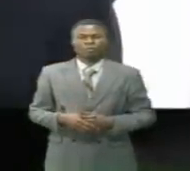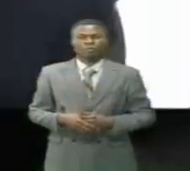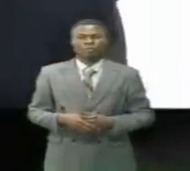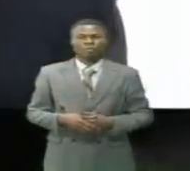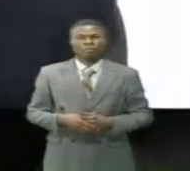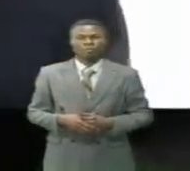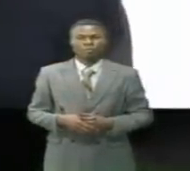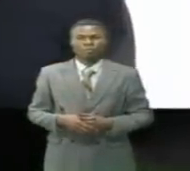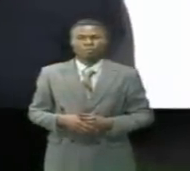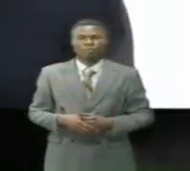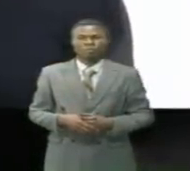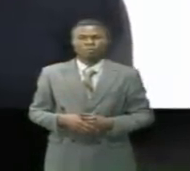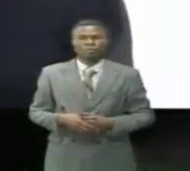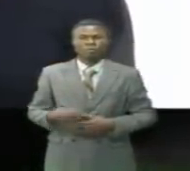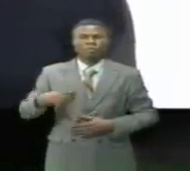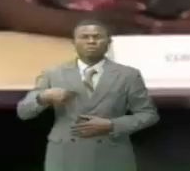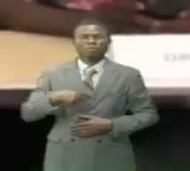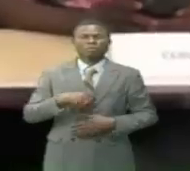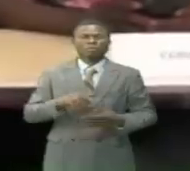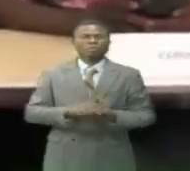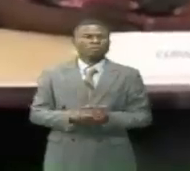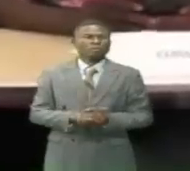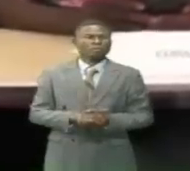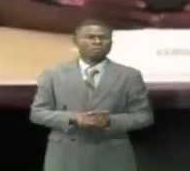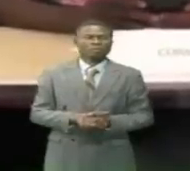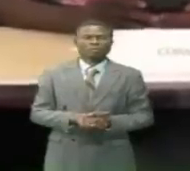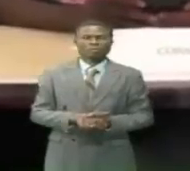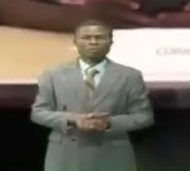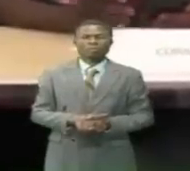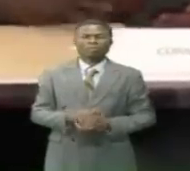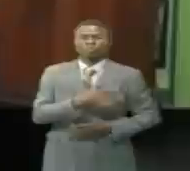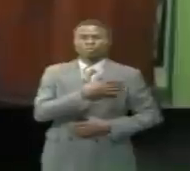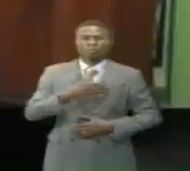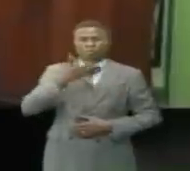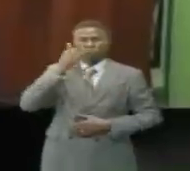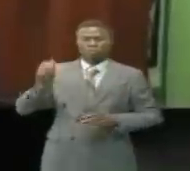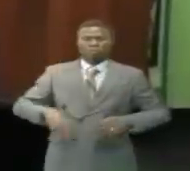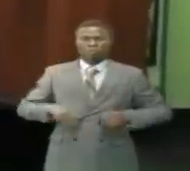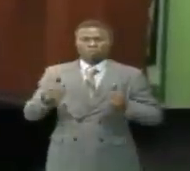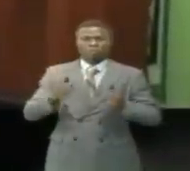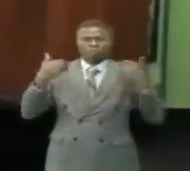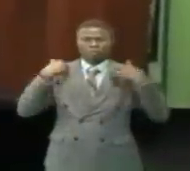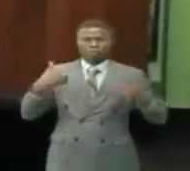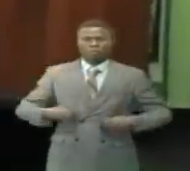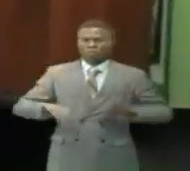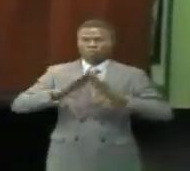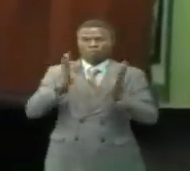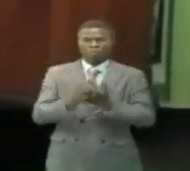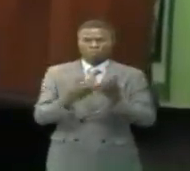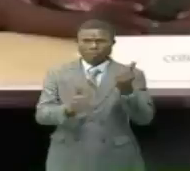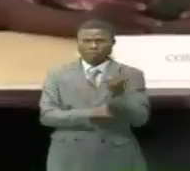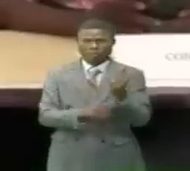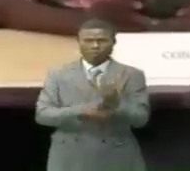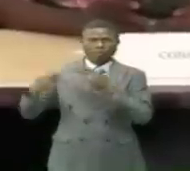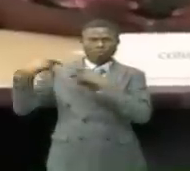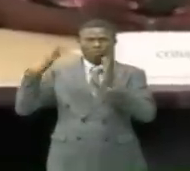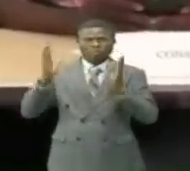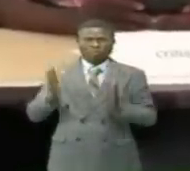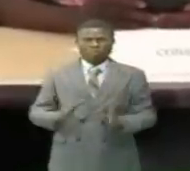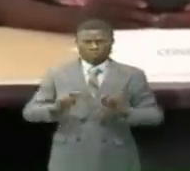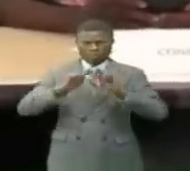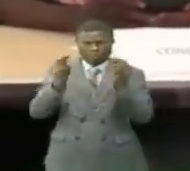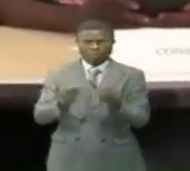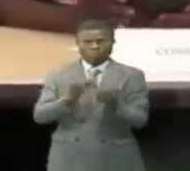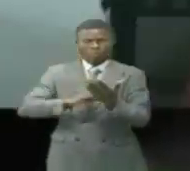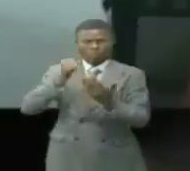en question s'inscrit dans le cadre du programme dénommé « Meilleure vie et santé pour tous ». La responsable de ce